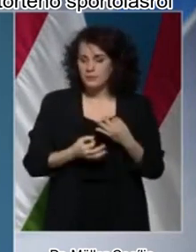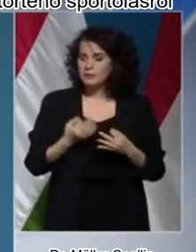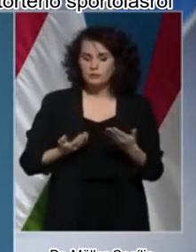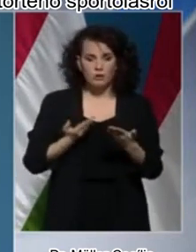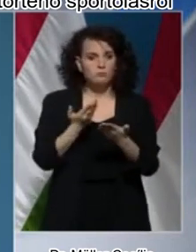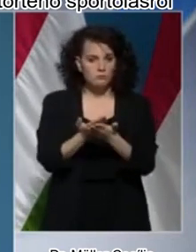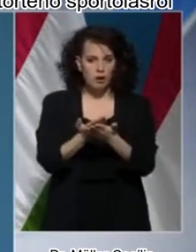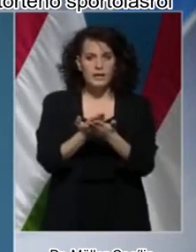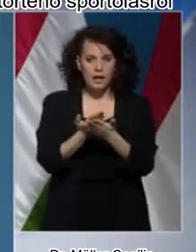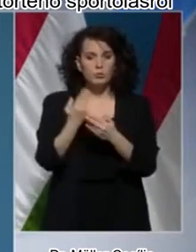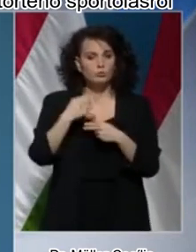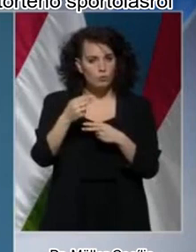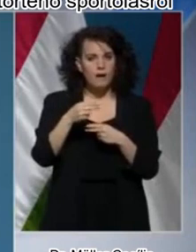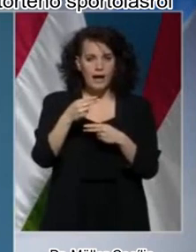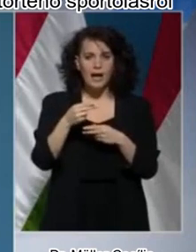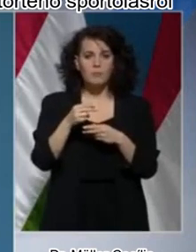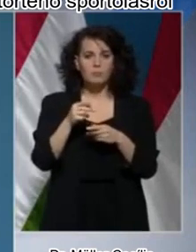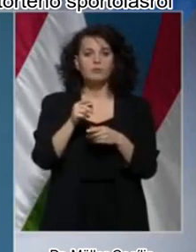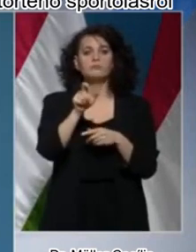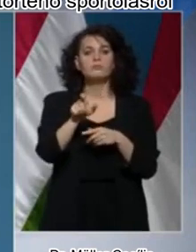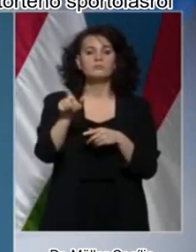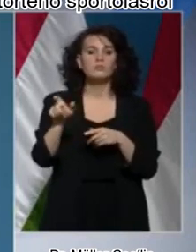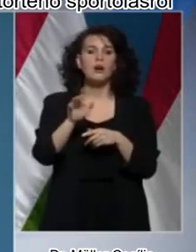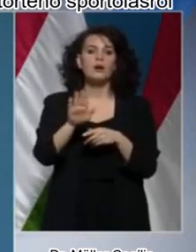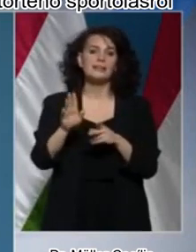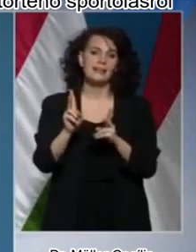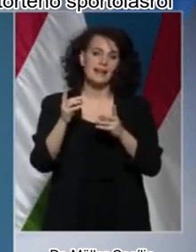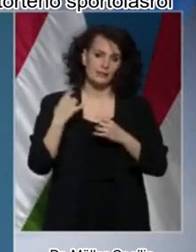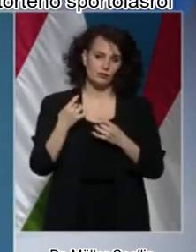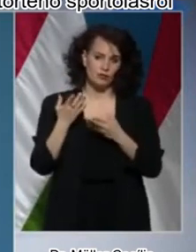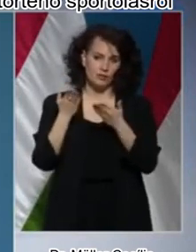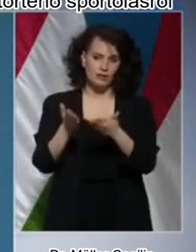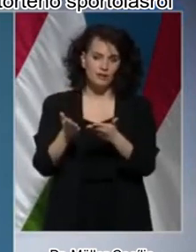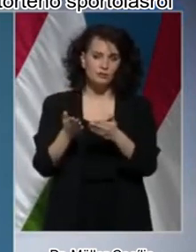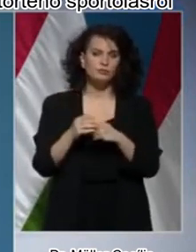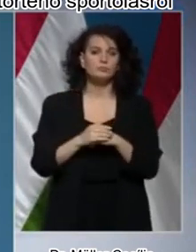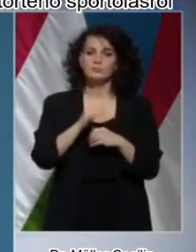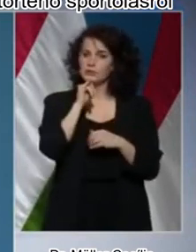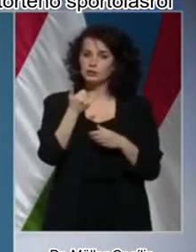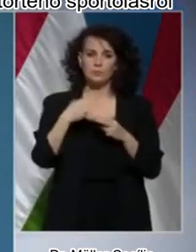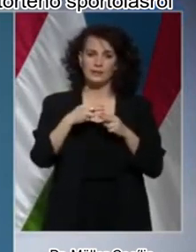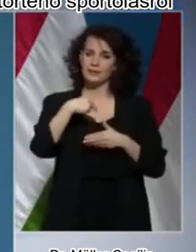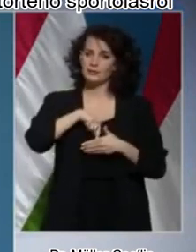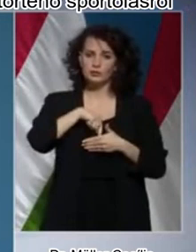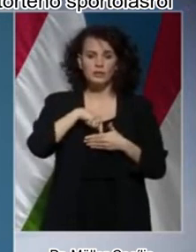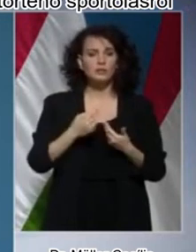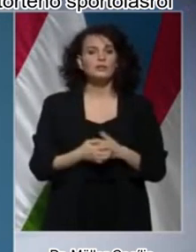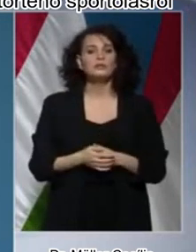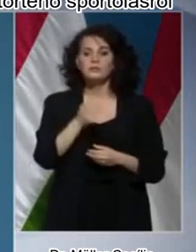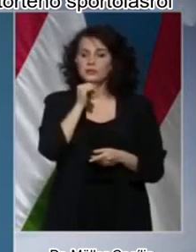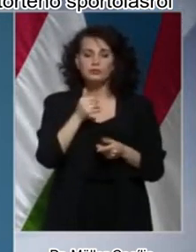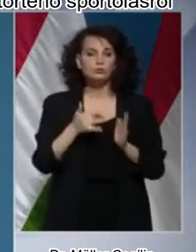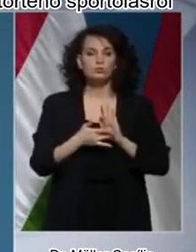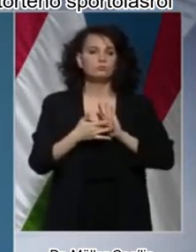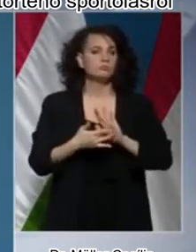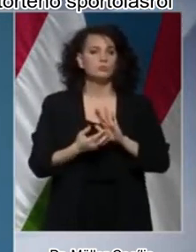ajánlott mindazoknak továbbra is, akik egészségesek, és nem hordozzák a betegséget, nincsenek semmilyen